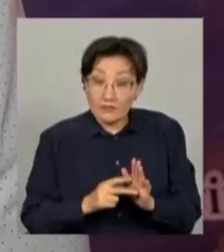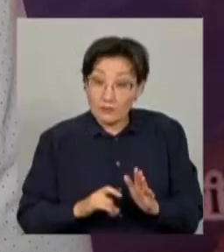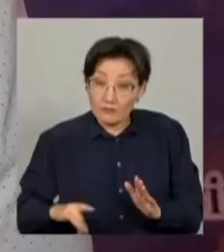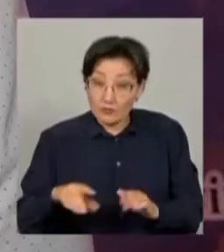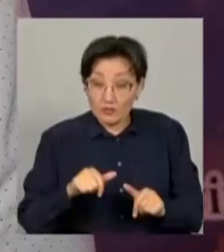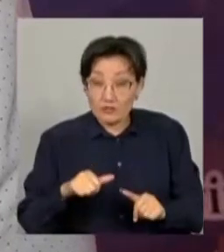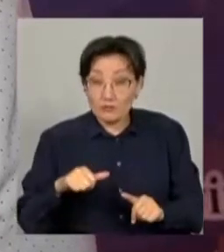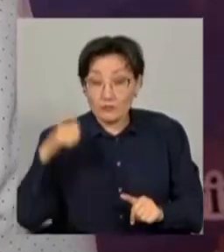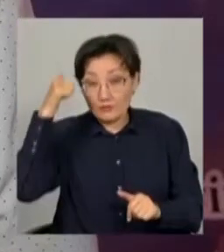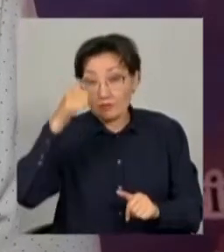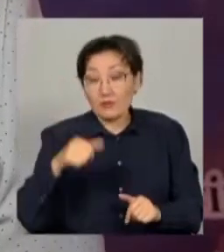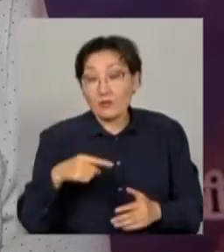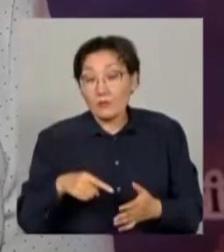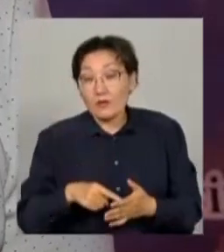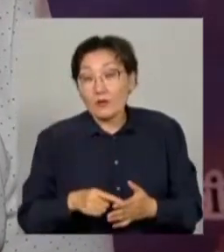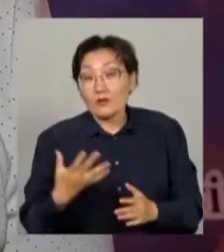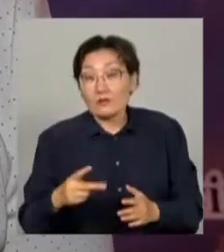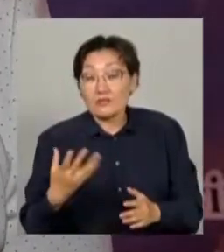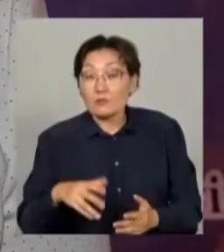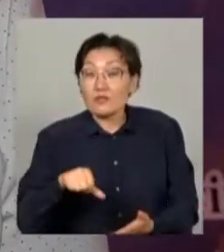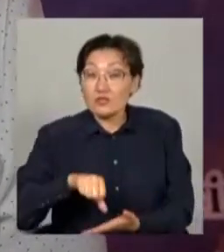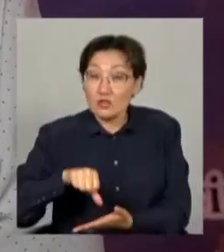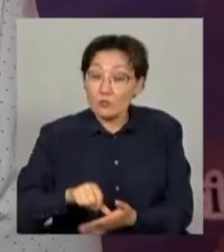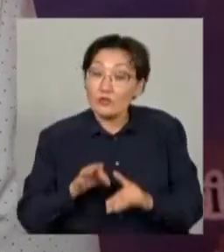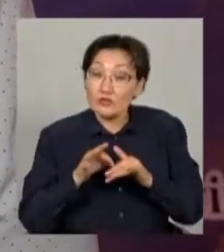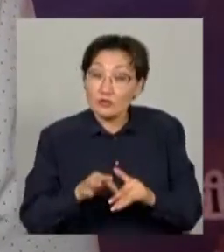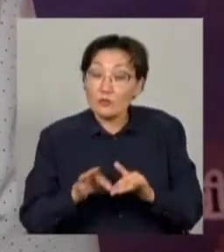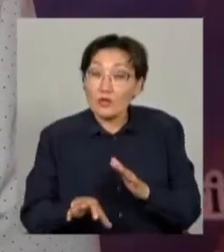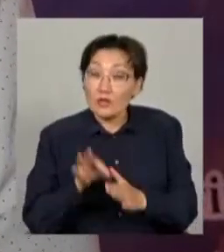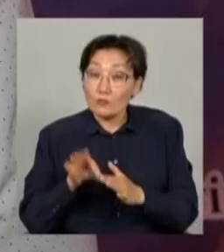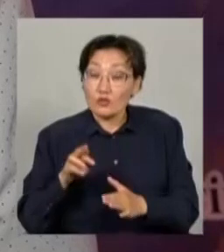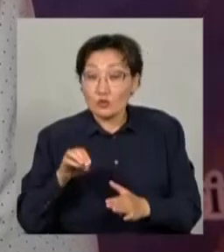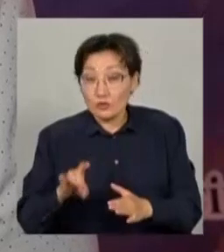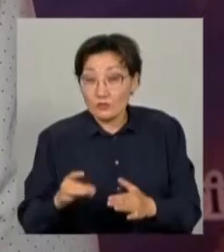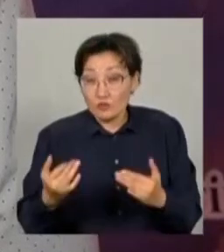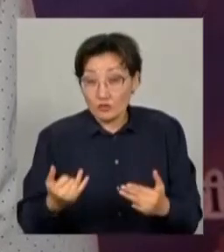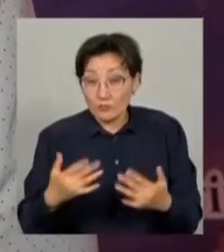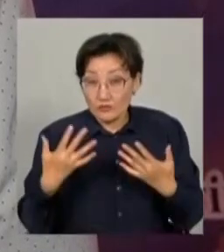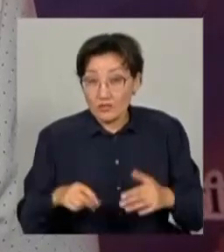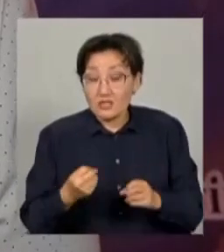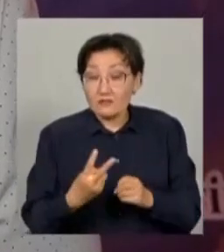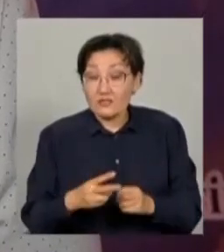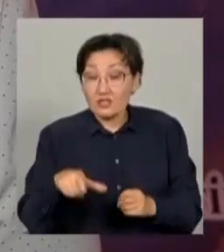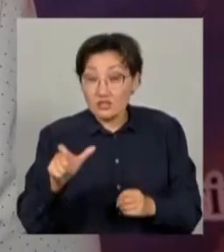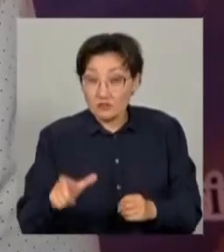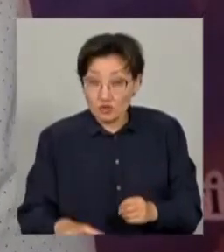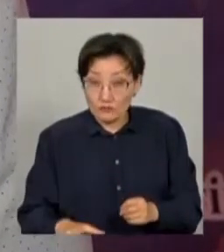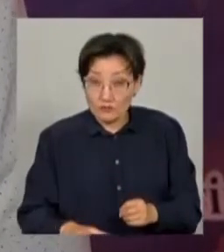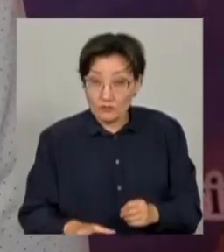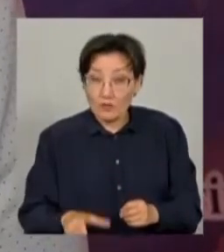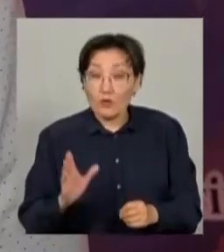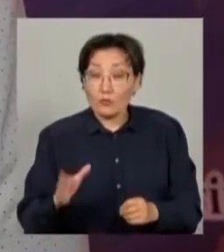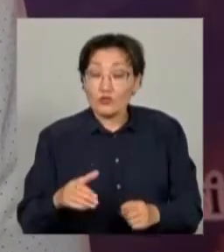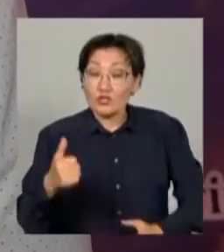города. 25 конкурсантов прошло на отборочный тур, а сегодня уже 12 финалистов